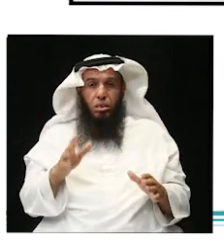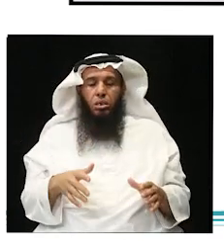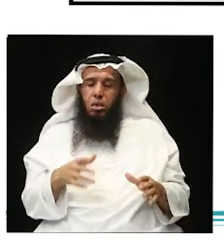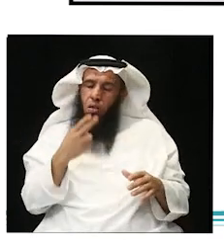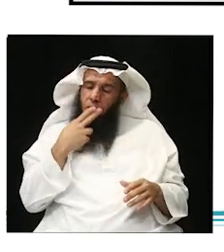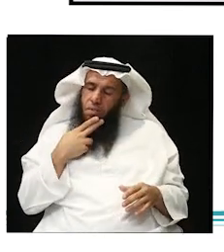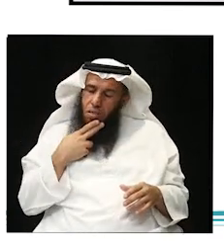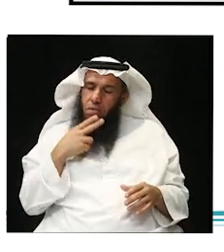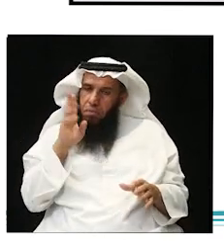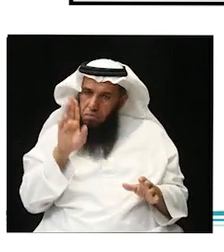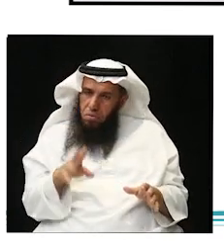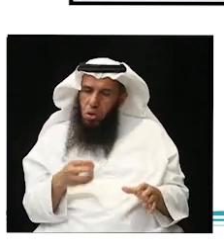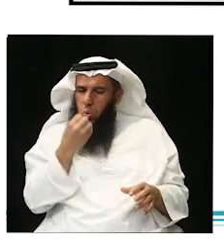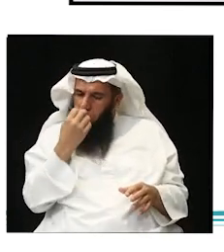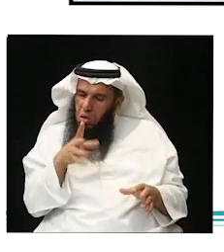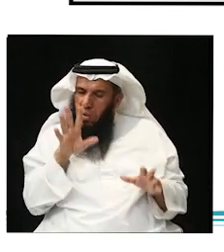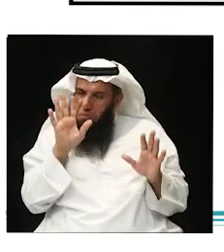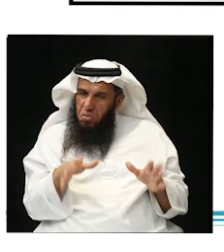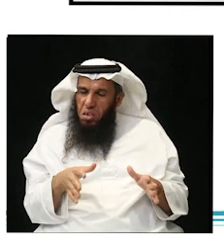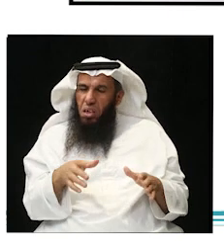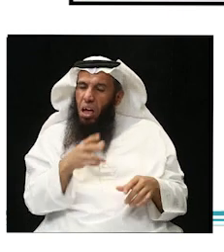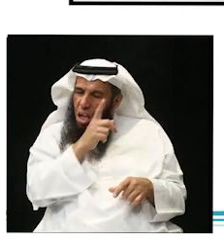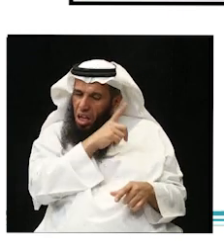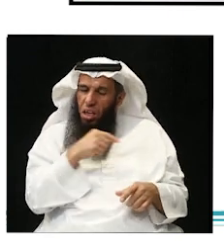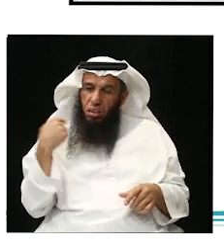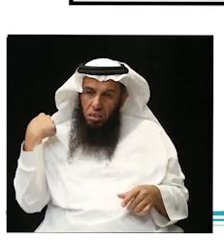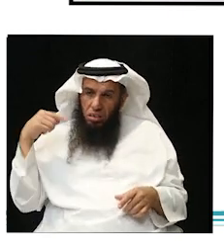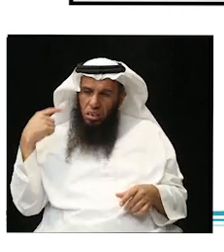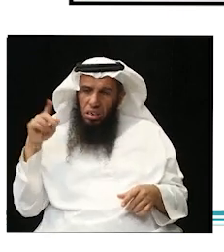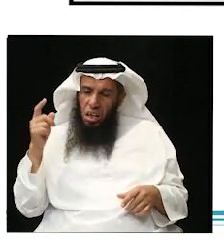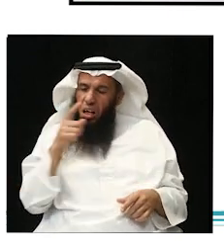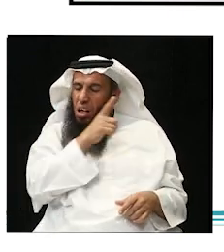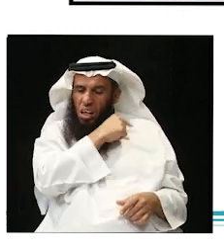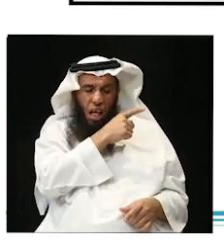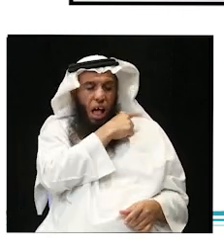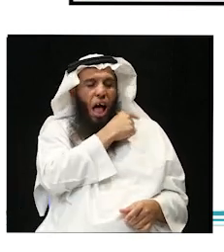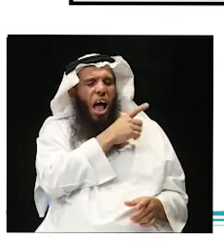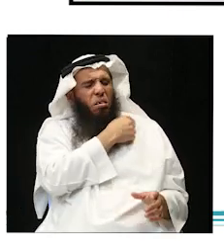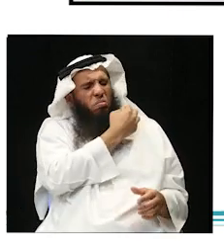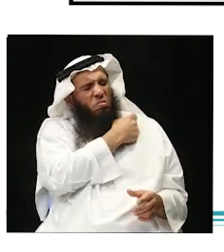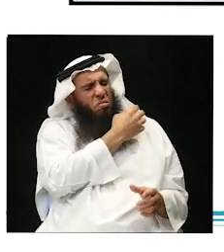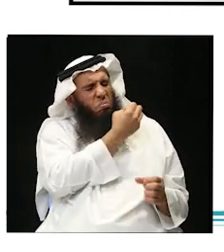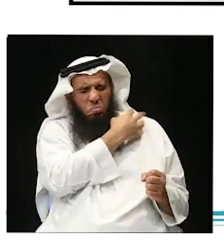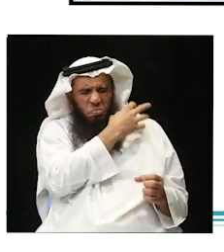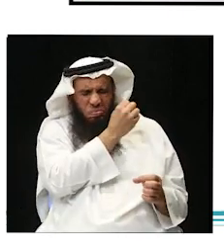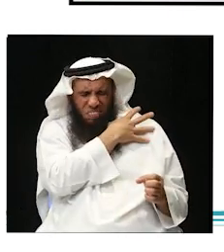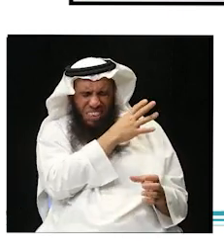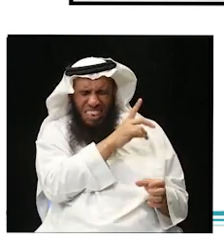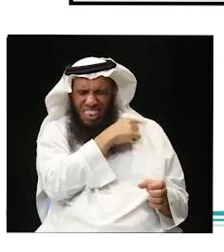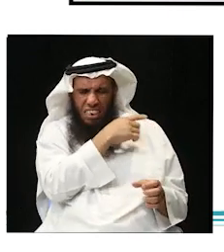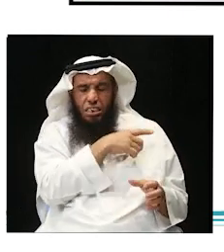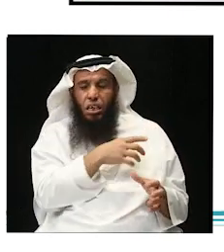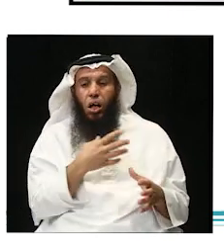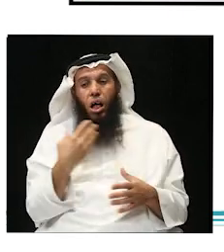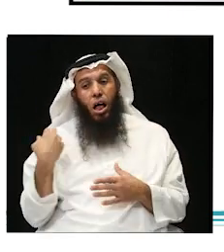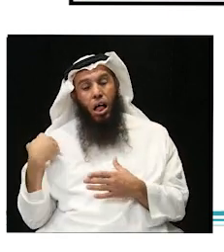حتى يرجع إلى ربه. هذا ما يتعلق في موضوع البغض في الله سبحانه وتعالى.